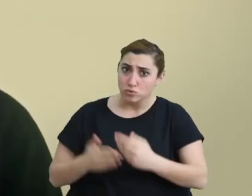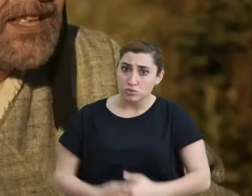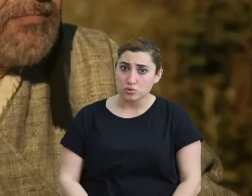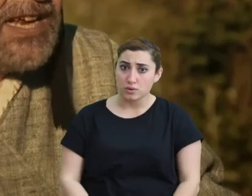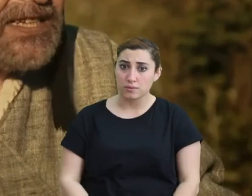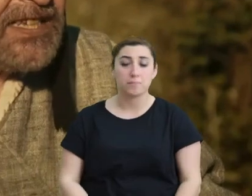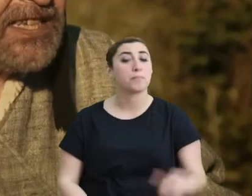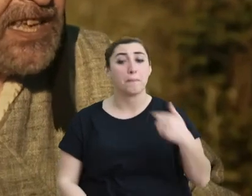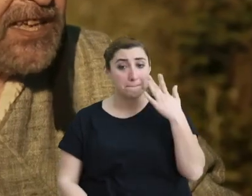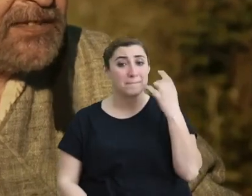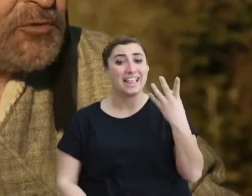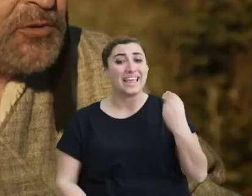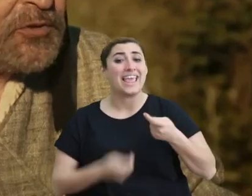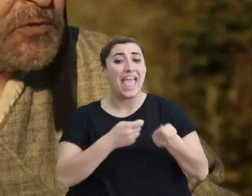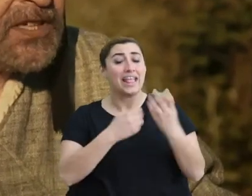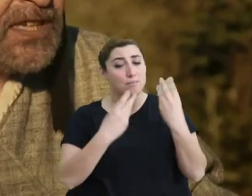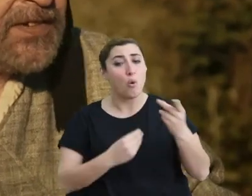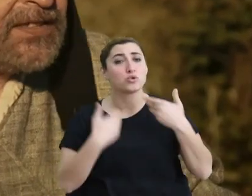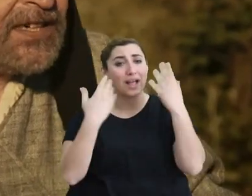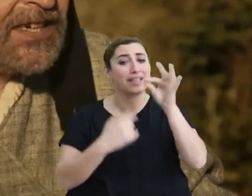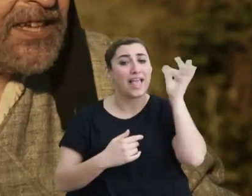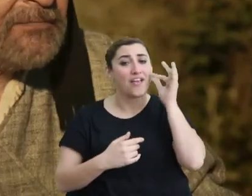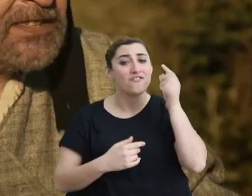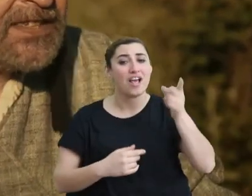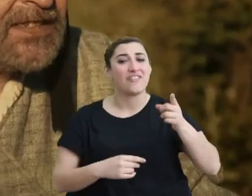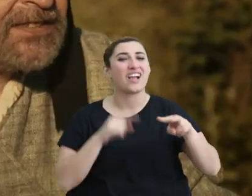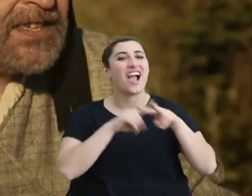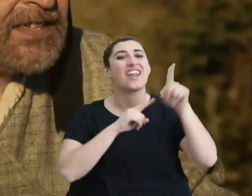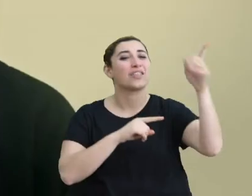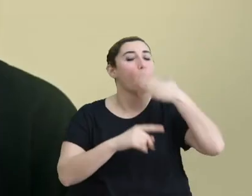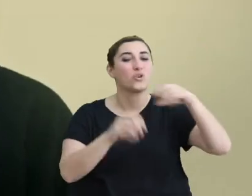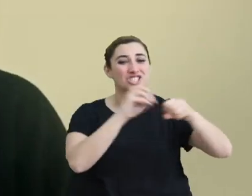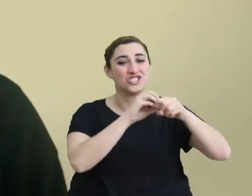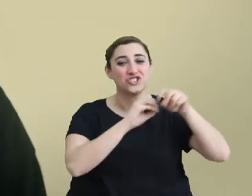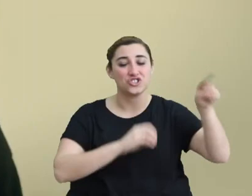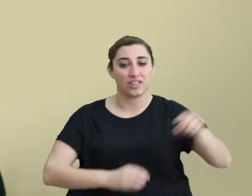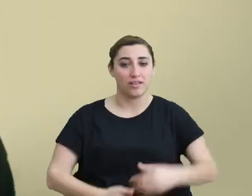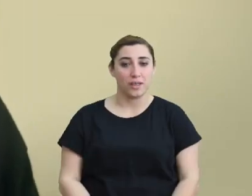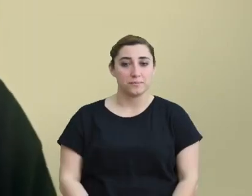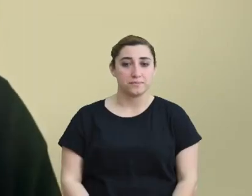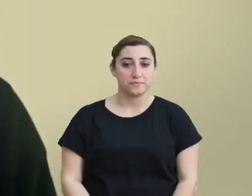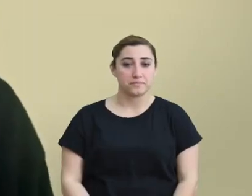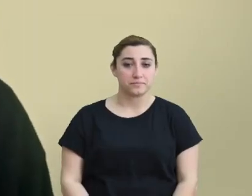ki? Belli ki iyi eğitim görmüşsün Kadı Efendi Karatay Medresesi'nde.